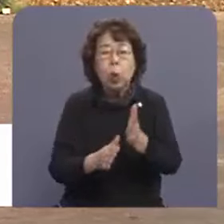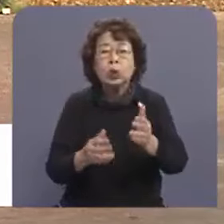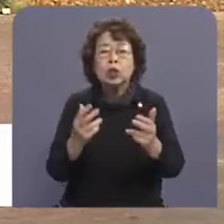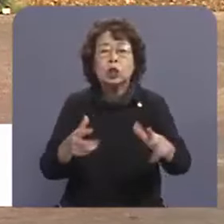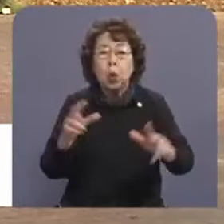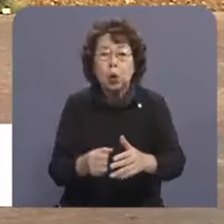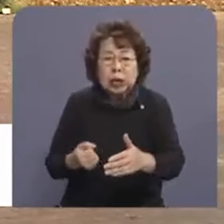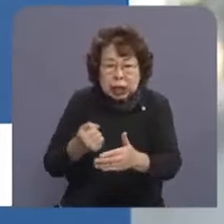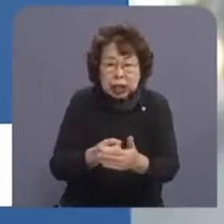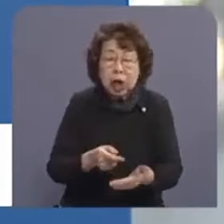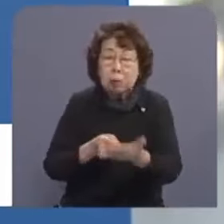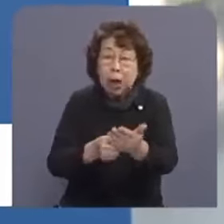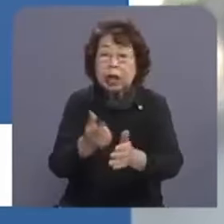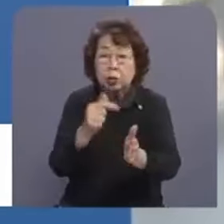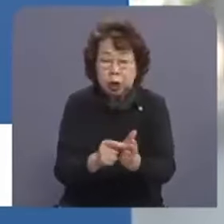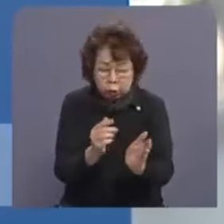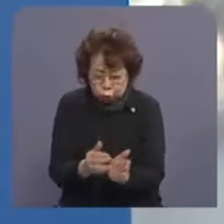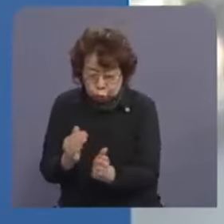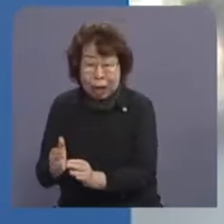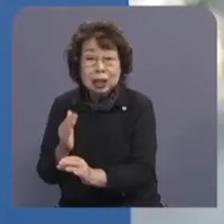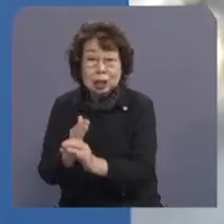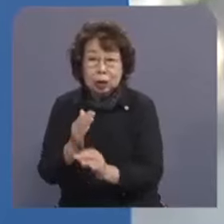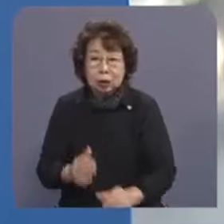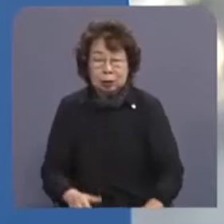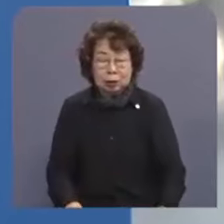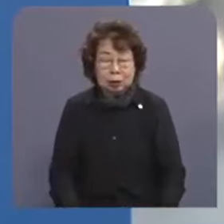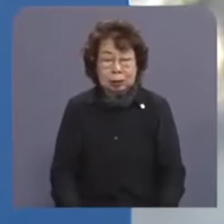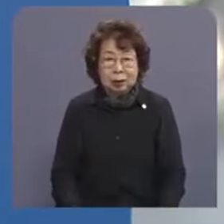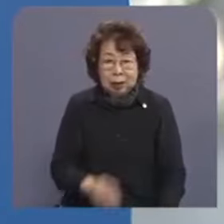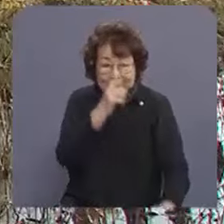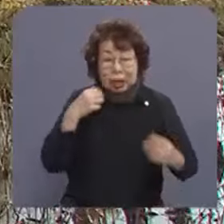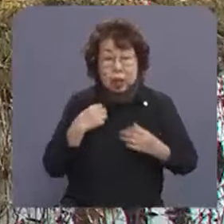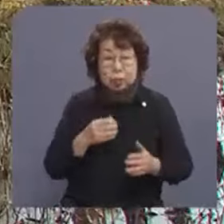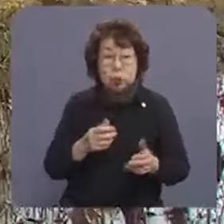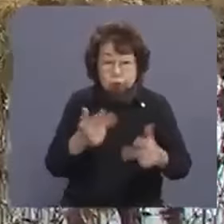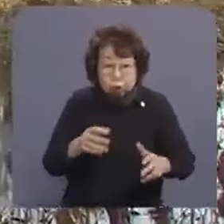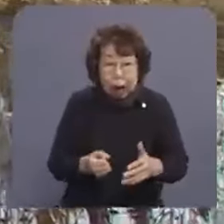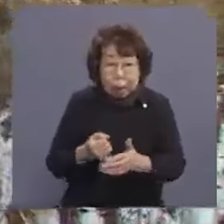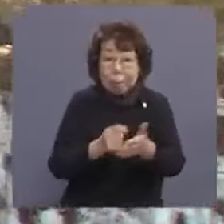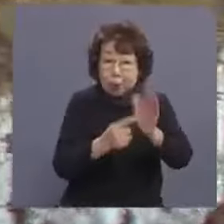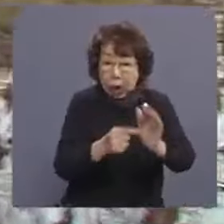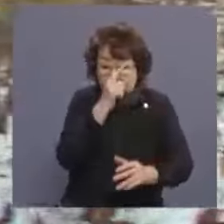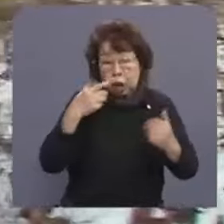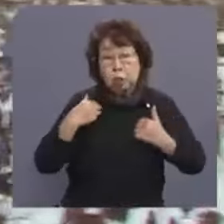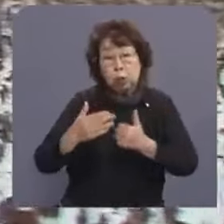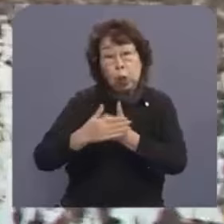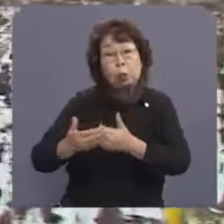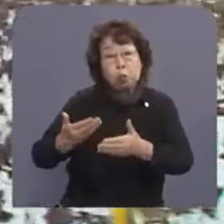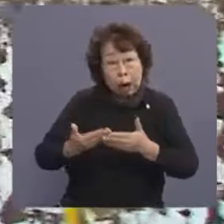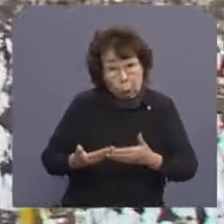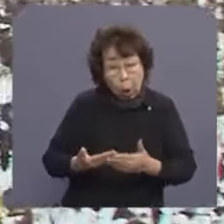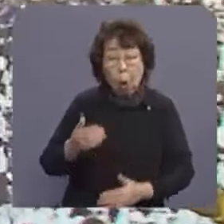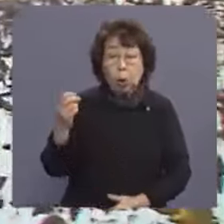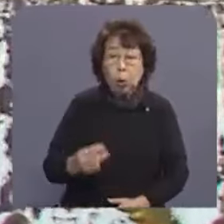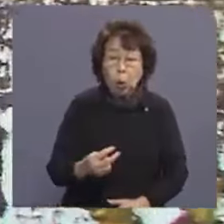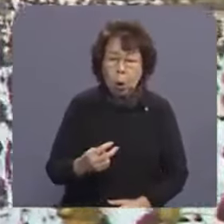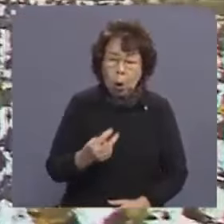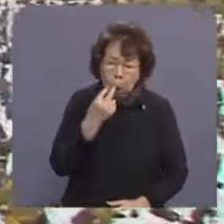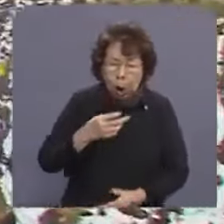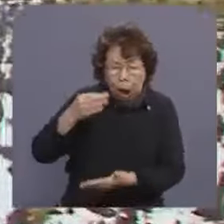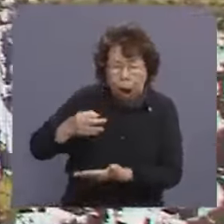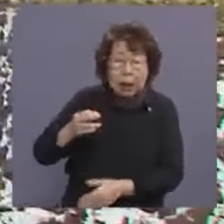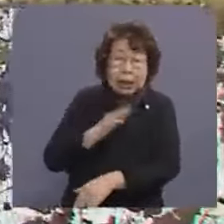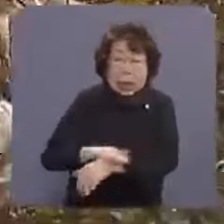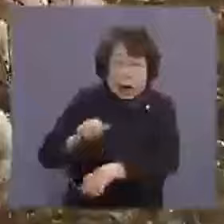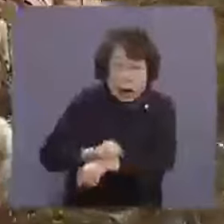국가도시공원으로 지정받기 위해 준비 중입니다. 국가도시공원으로 지정되면 국비 지원은 물론 생태적 가치를